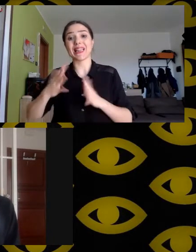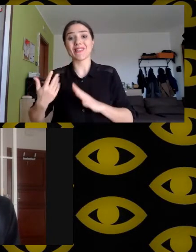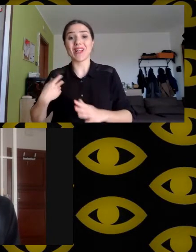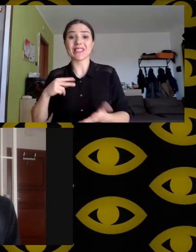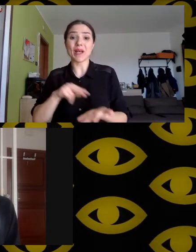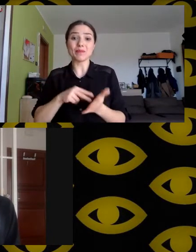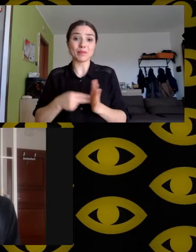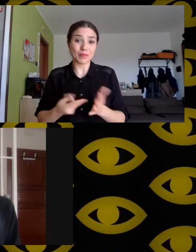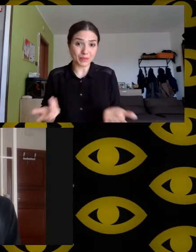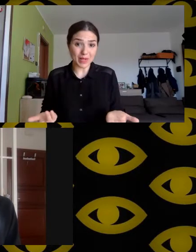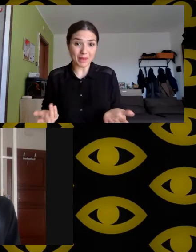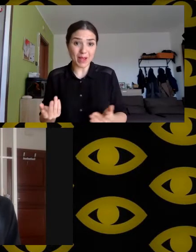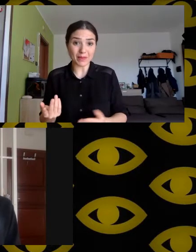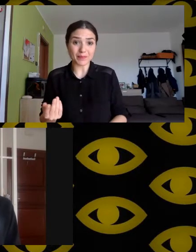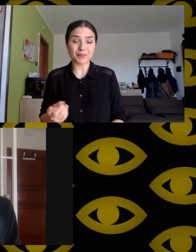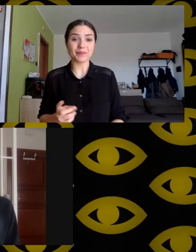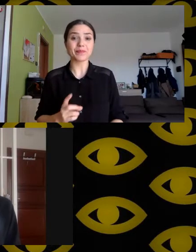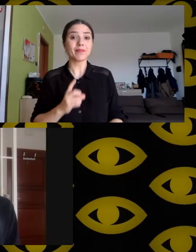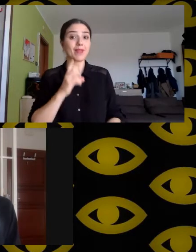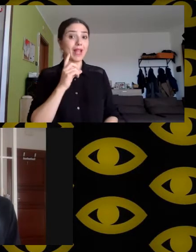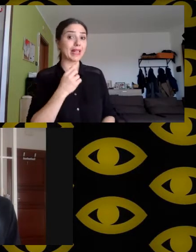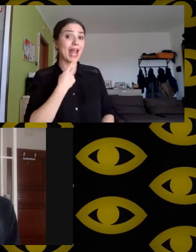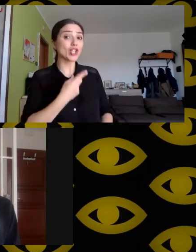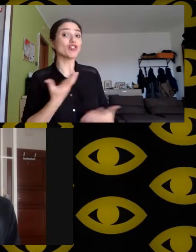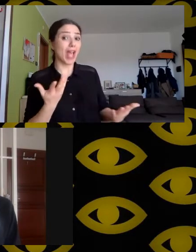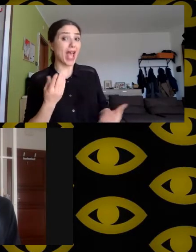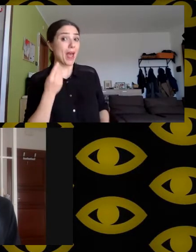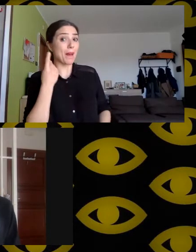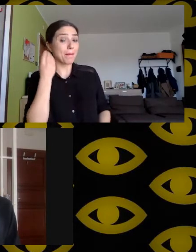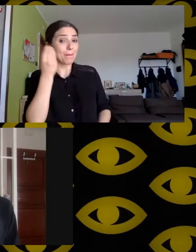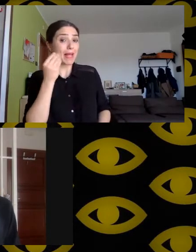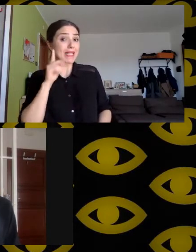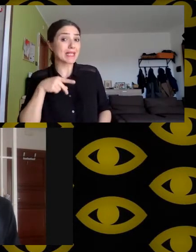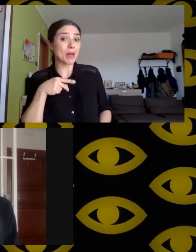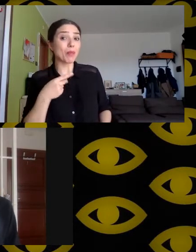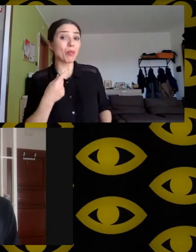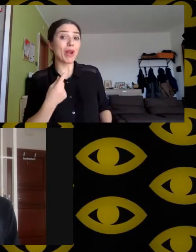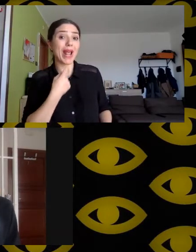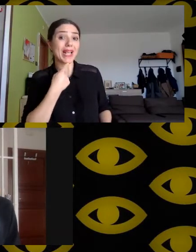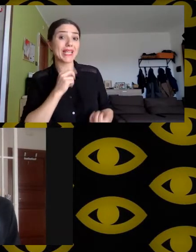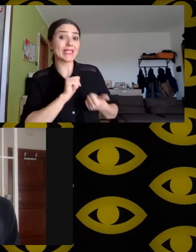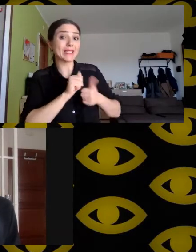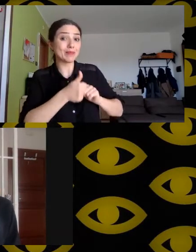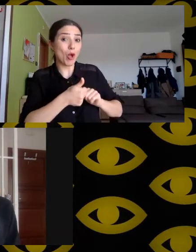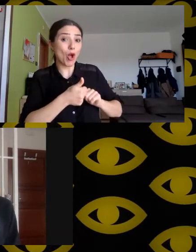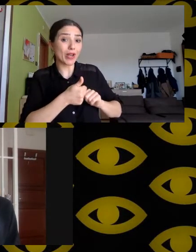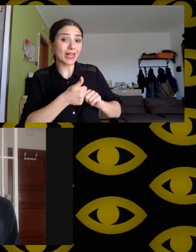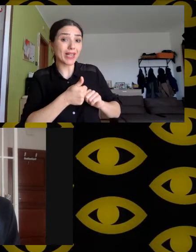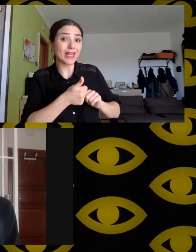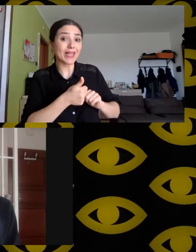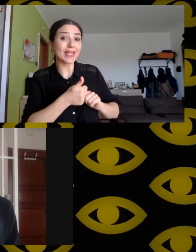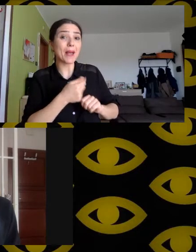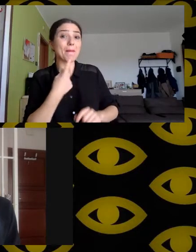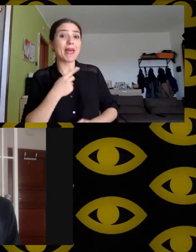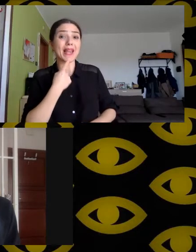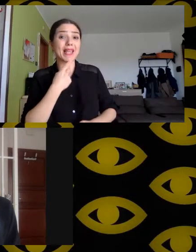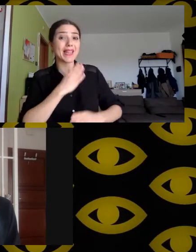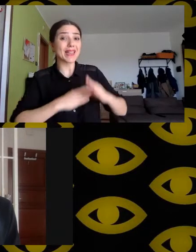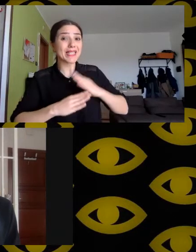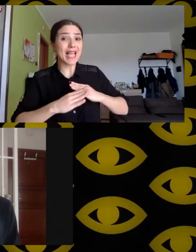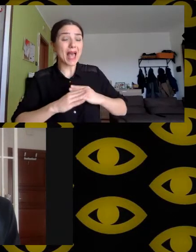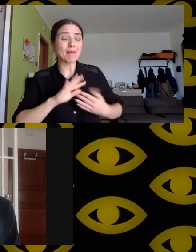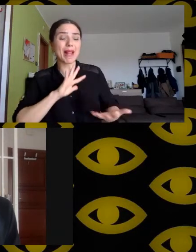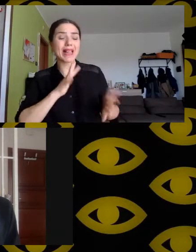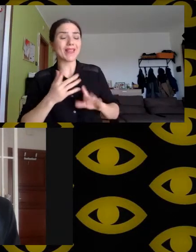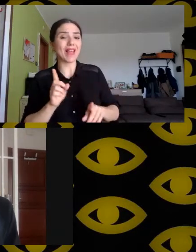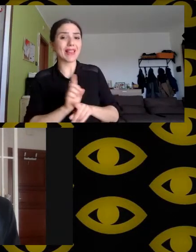evasione, un modo di essere se stessi, quindi è veramente... È il messaggio che lo sport vuole lanciare. Un atleta